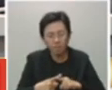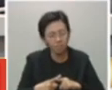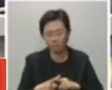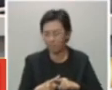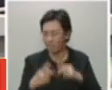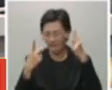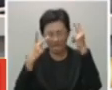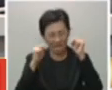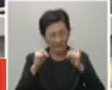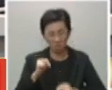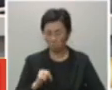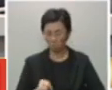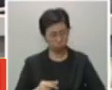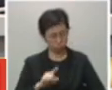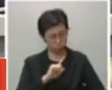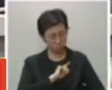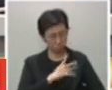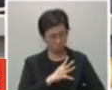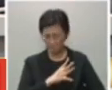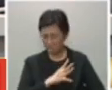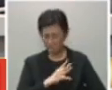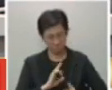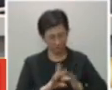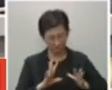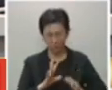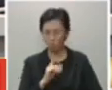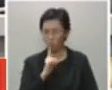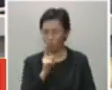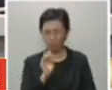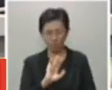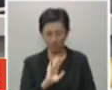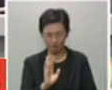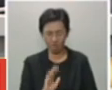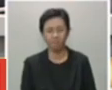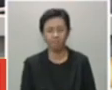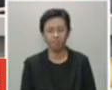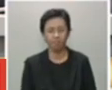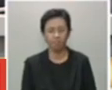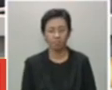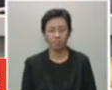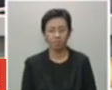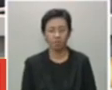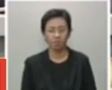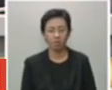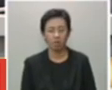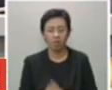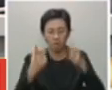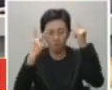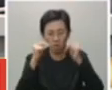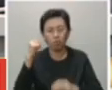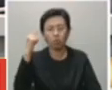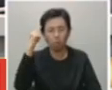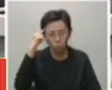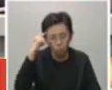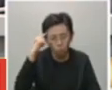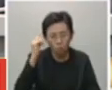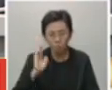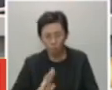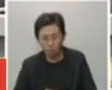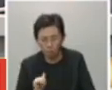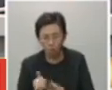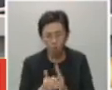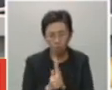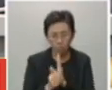ในเรื่องนี้ไม่ได้เลยเพราะเป็นเรื่องที่ท่านจะต้องใช้ความรู้ความสามารถในการแก้ไขปัญหาที่ถู